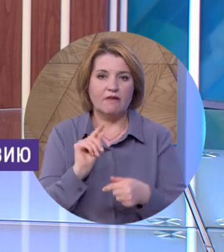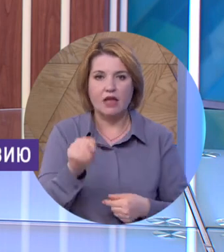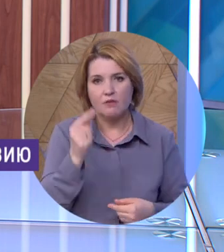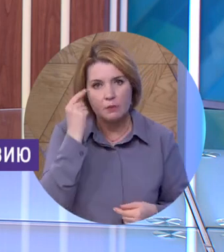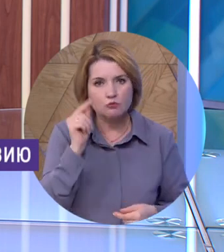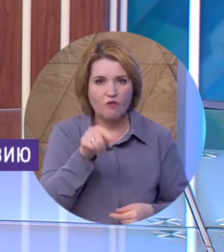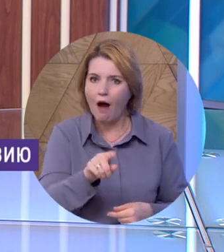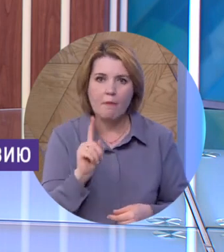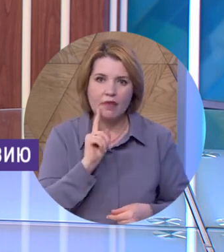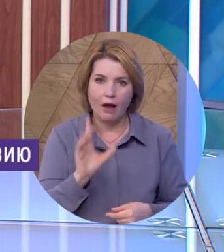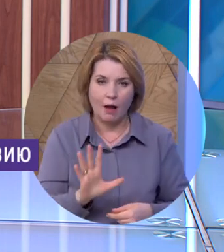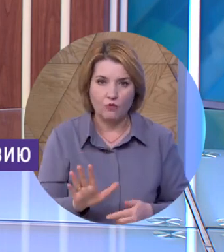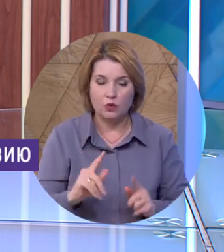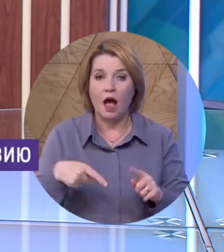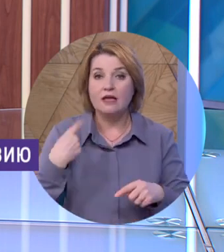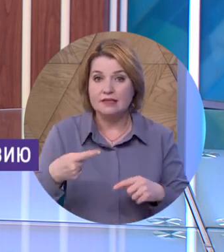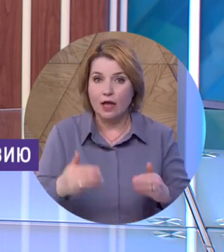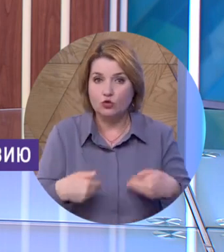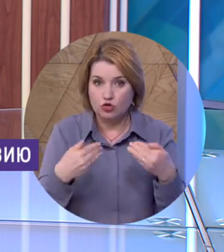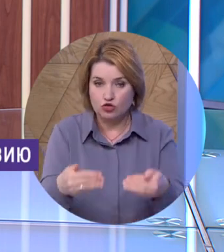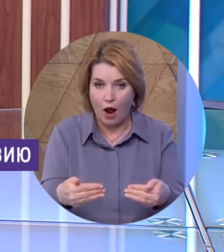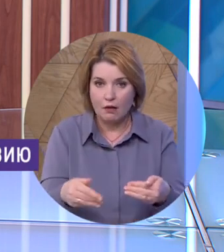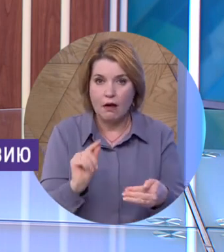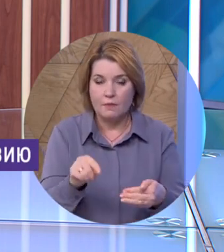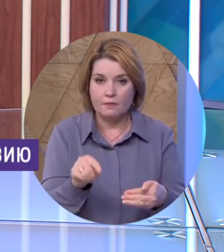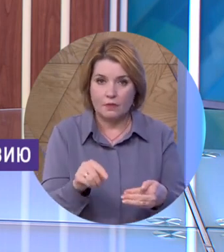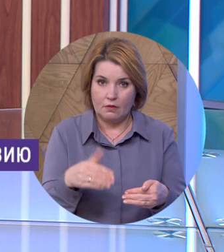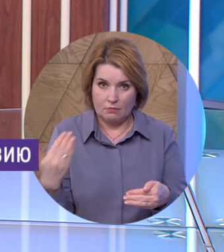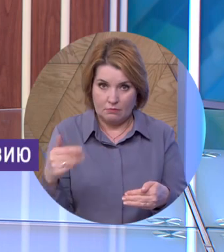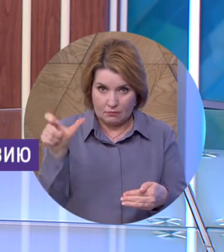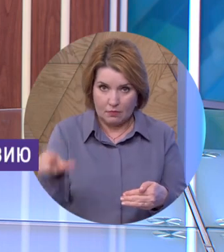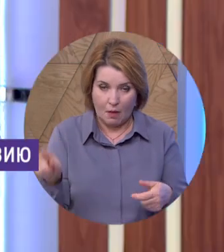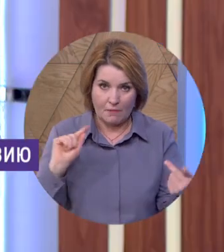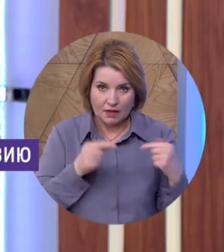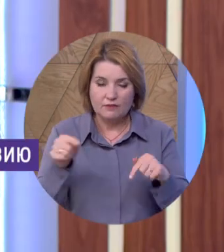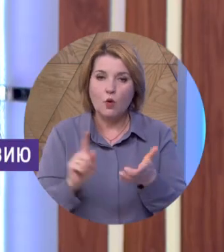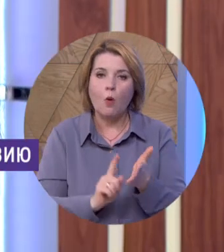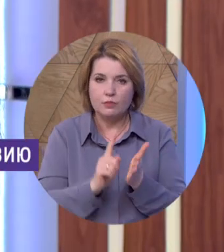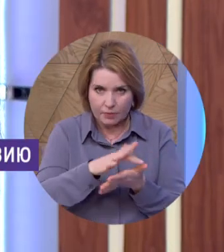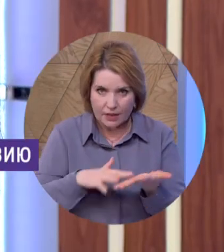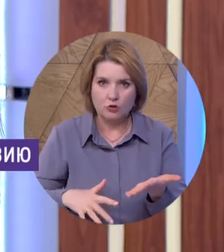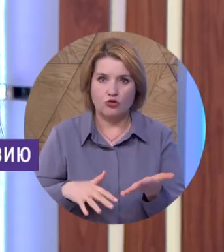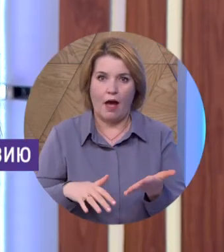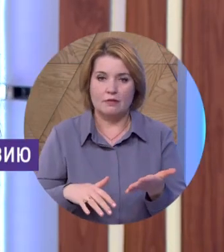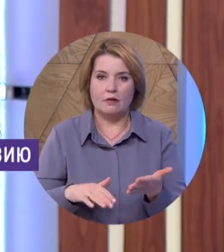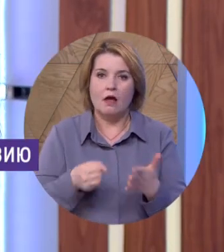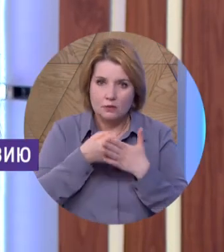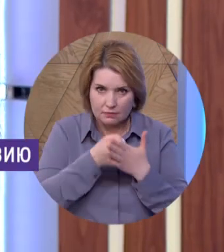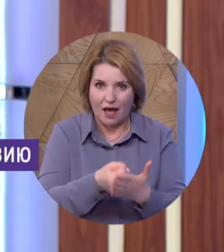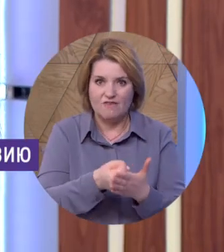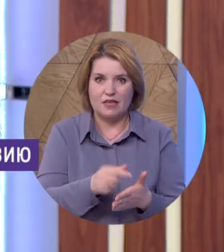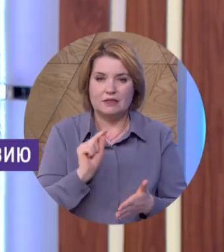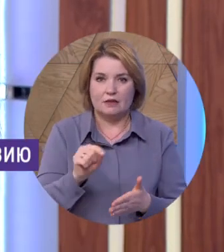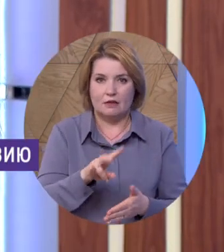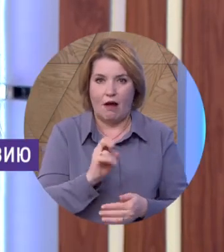этом. При этом следующий шаг, что страна продолжает выдвигать эти требования, усиливая свое давление, усиливая